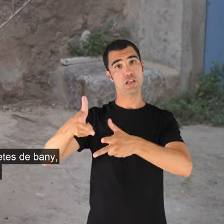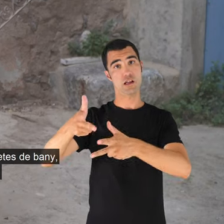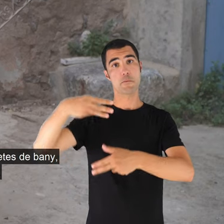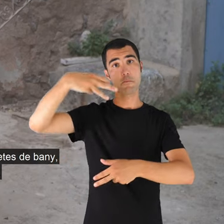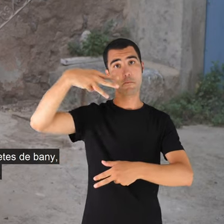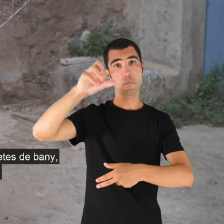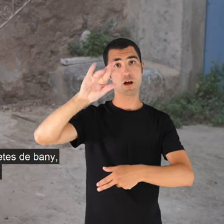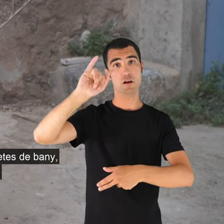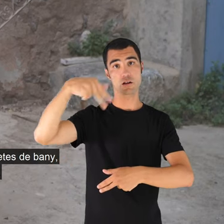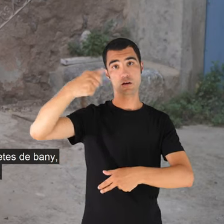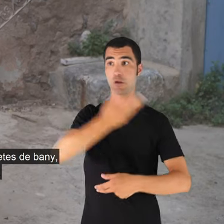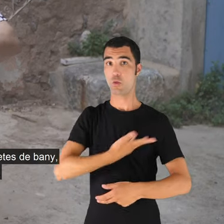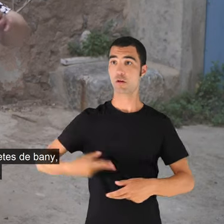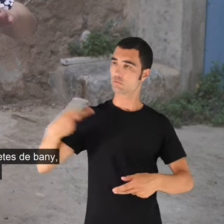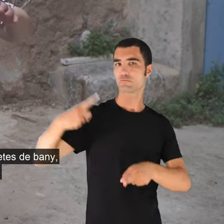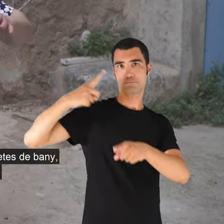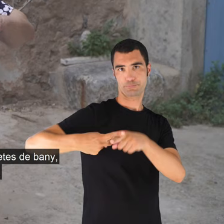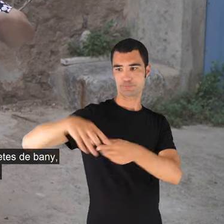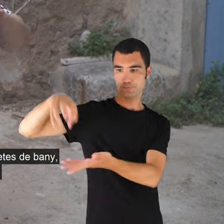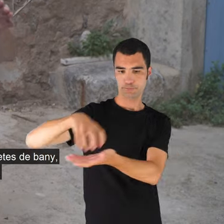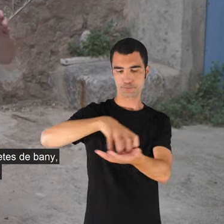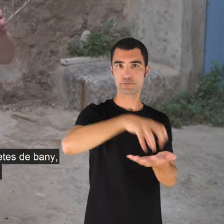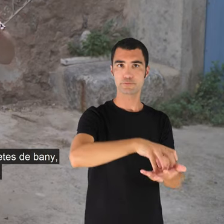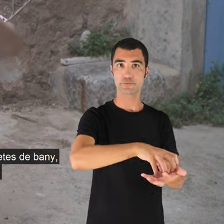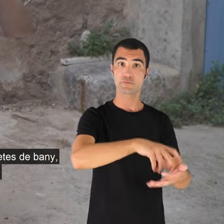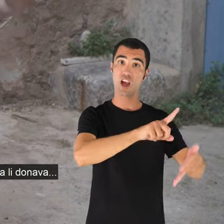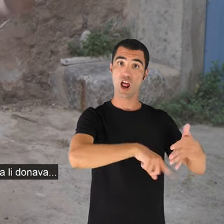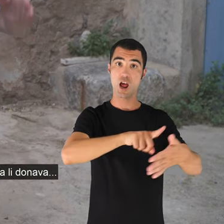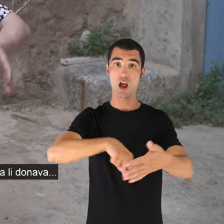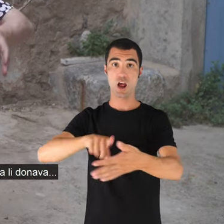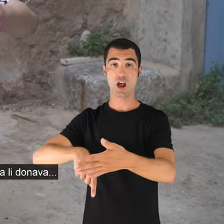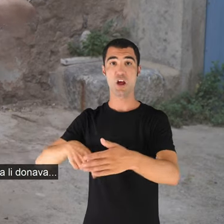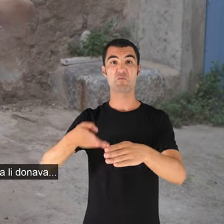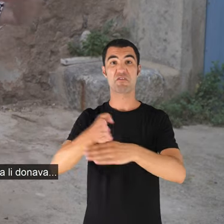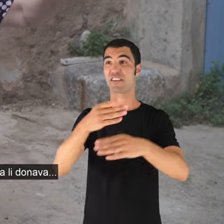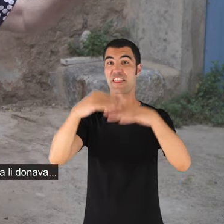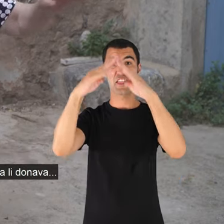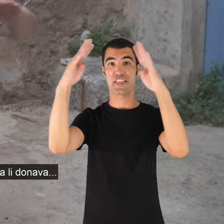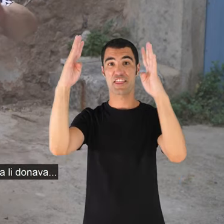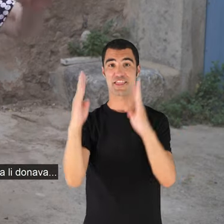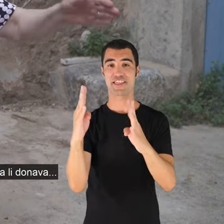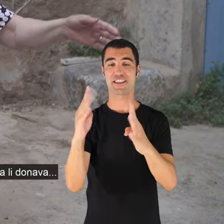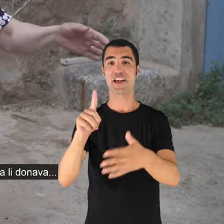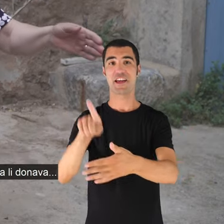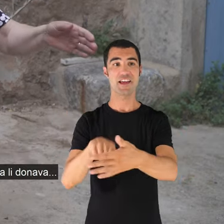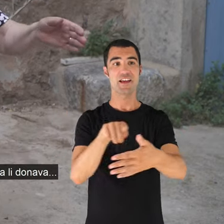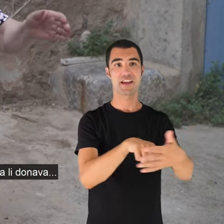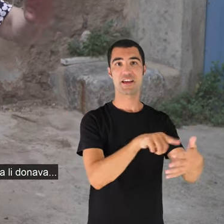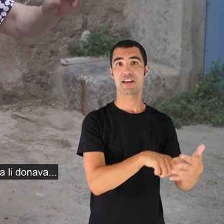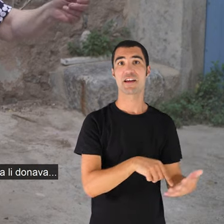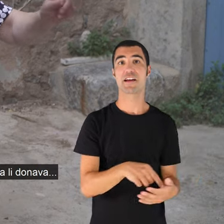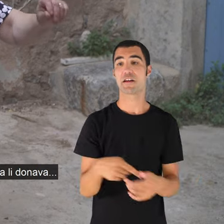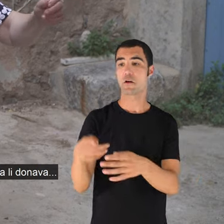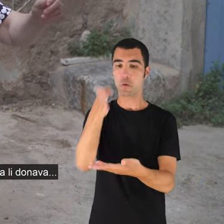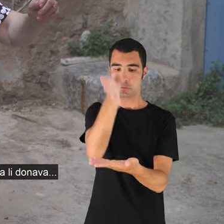I llogàvem les casetes, aquestes casetes de fusta, i unes barquetes, feien quatre compartiments, i